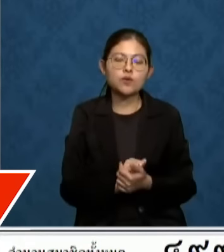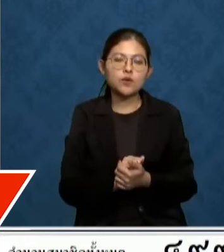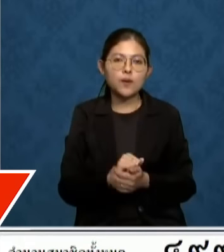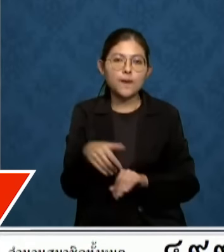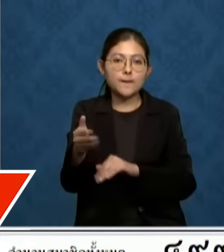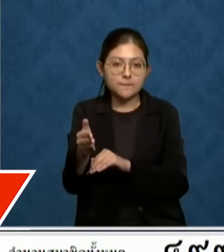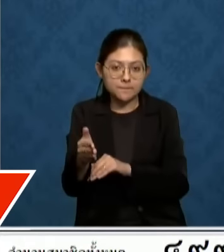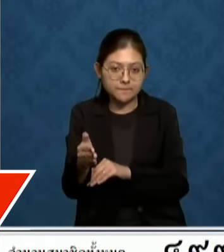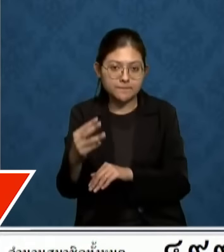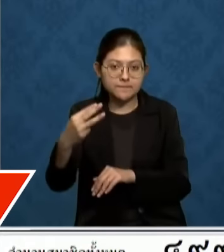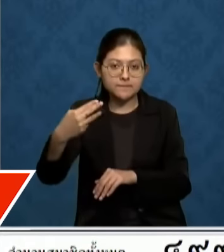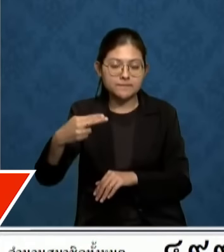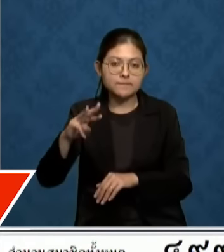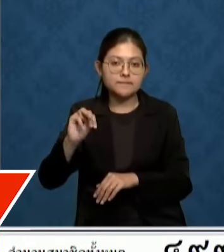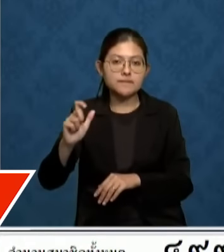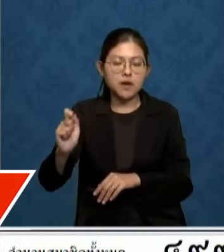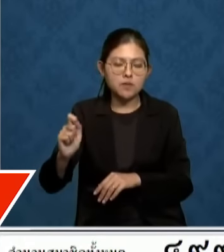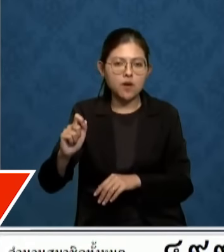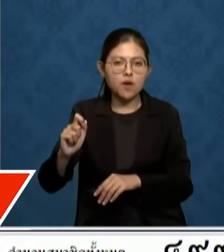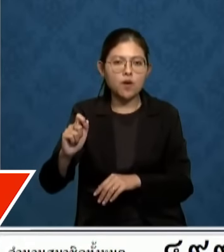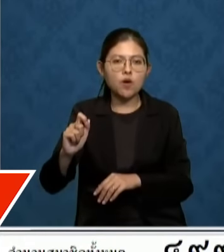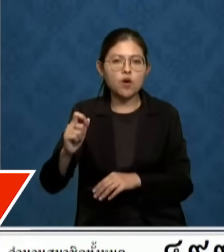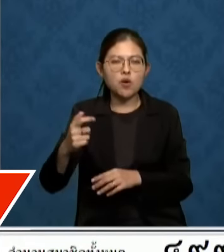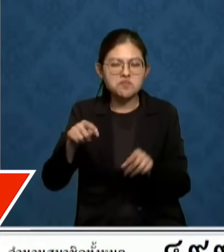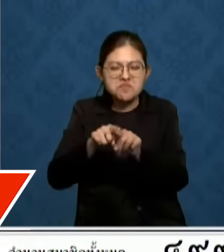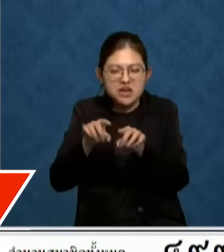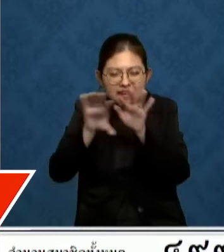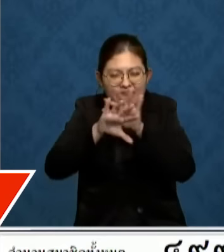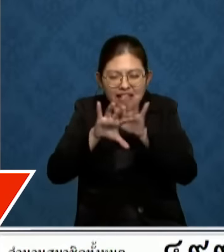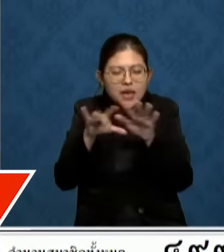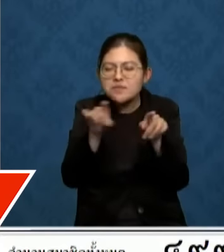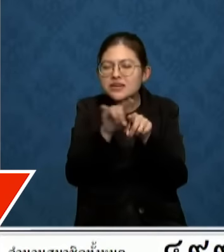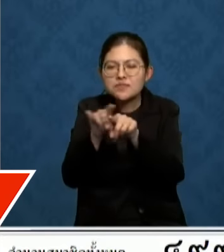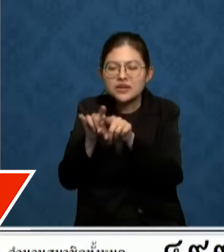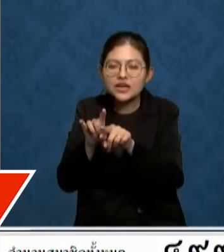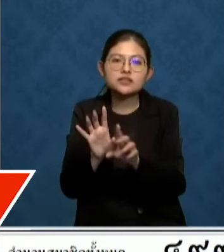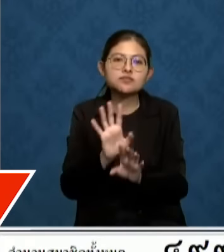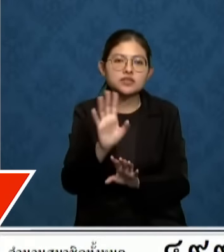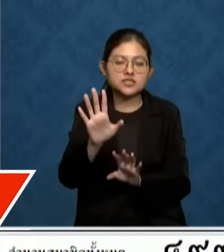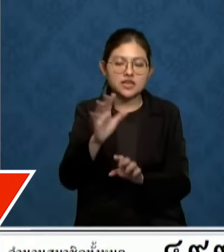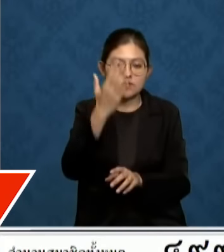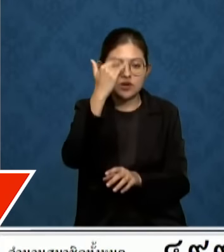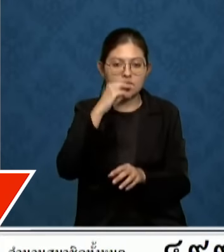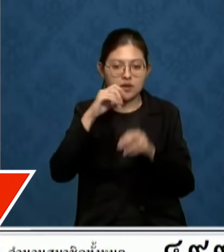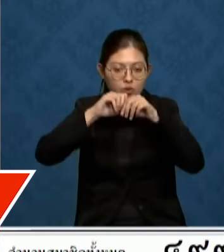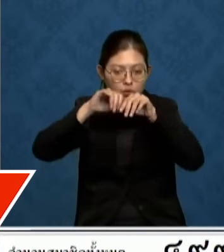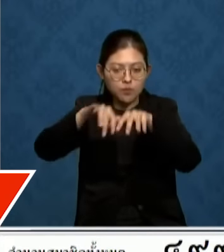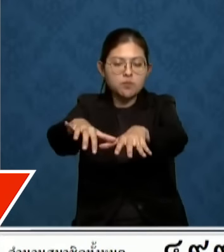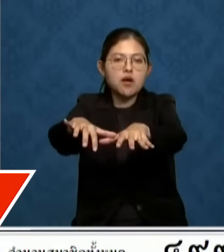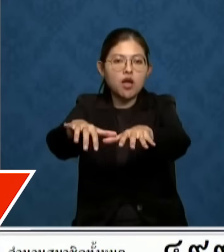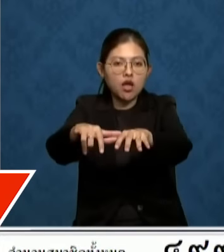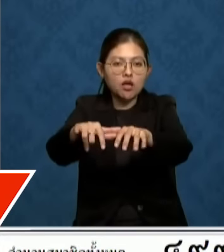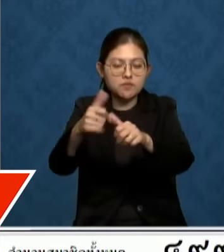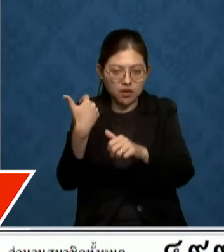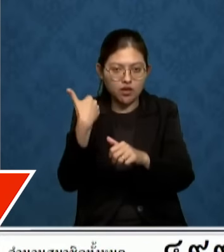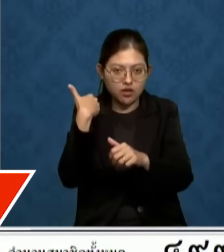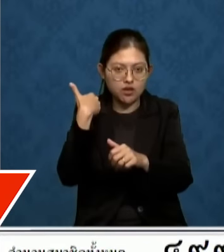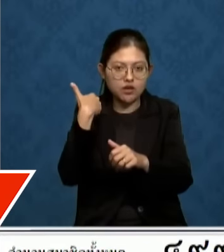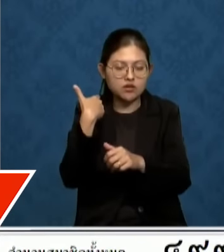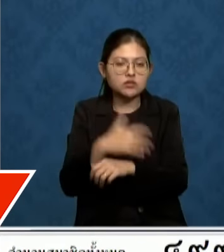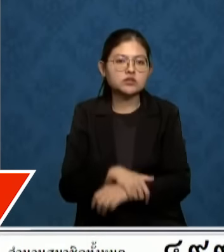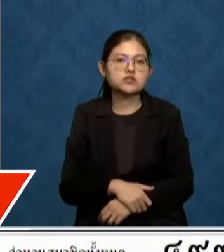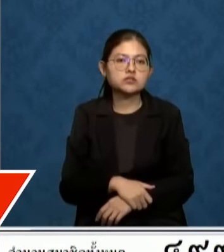หมอเนี่ยอ่ามันเหมือนปลาหมอเทศนบ้างปลลานิลบ้างซึ่งจะทำให้เกตอ่าให้เกิดการแพร่ระบาดหรือส่งต่อการขยายพันธุ์นะครับอัน